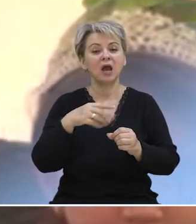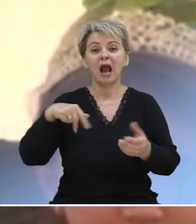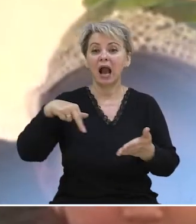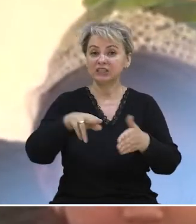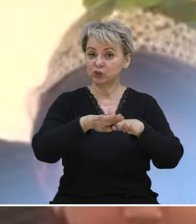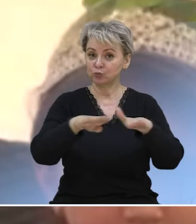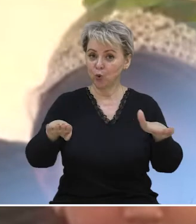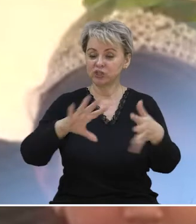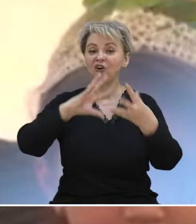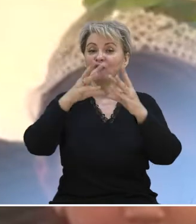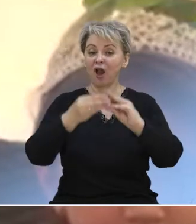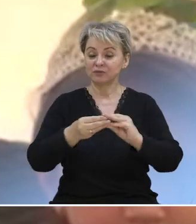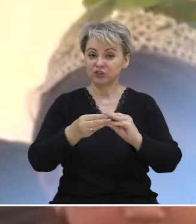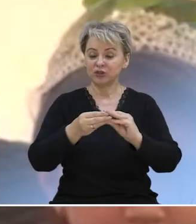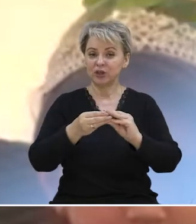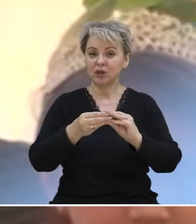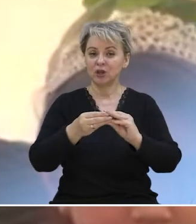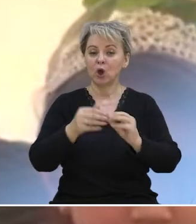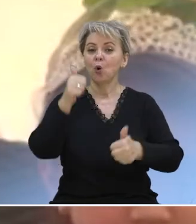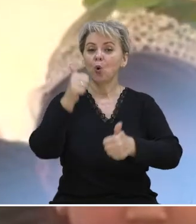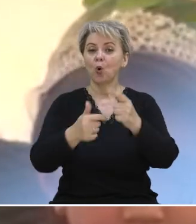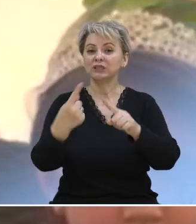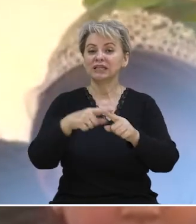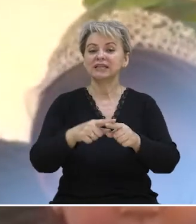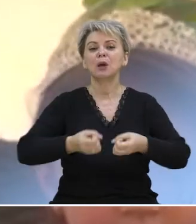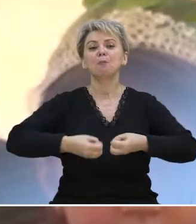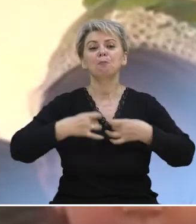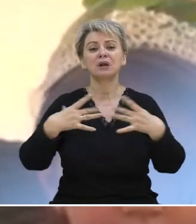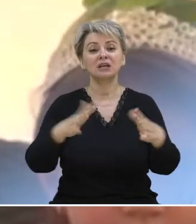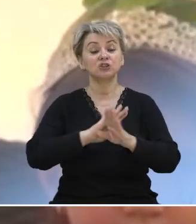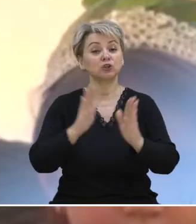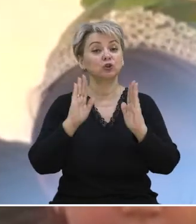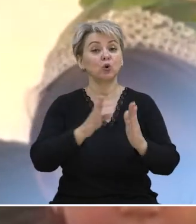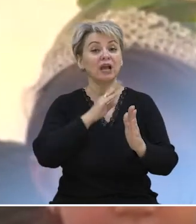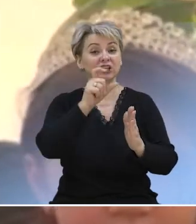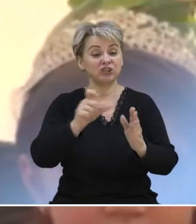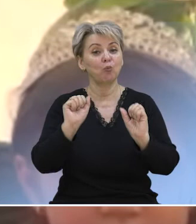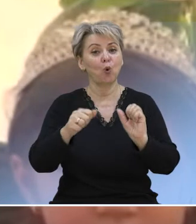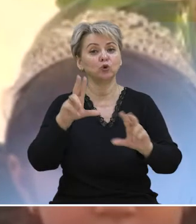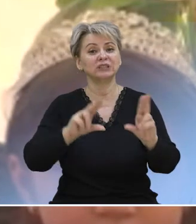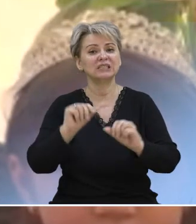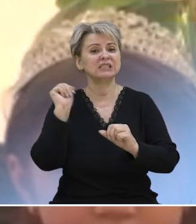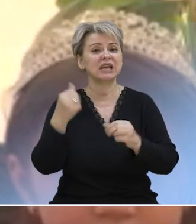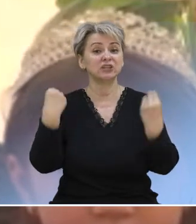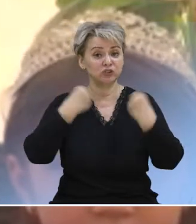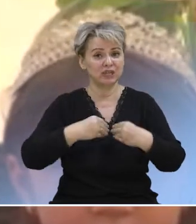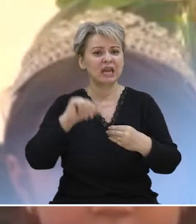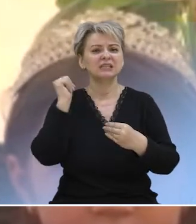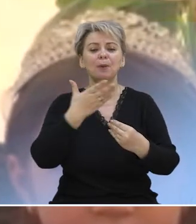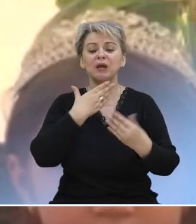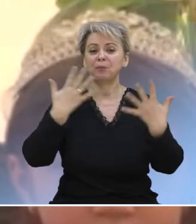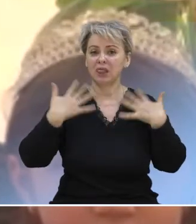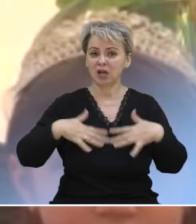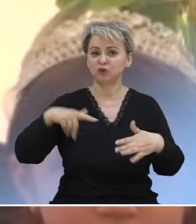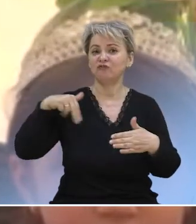понравилось ходить по подиуму. Угу. Вообще, конкурс – это яркий праздник. Не только девочки могут надеть самые